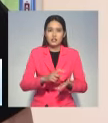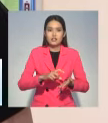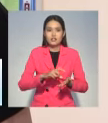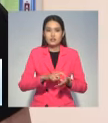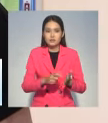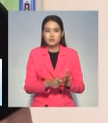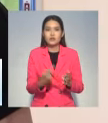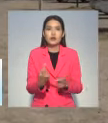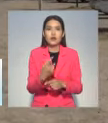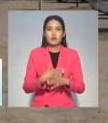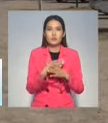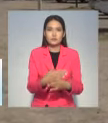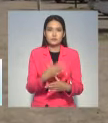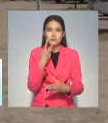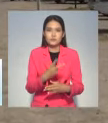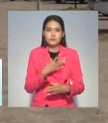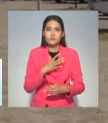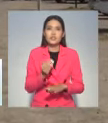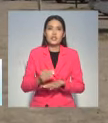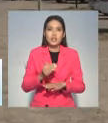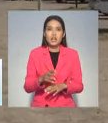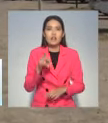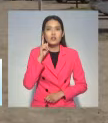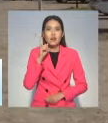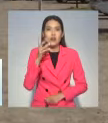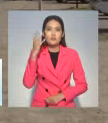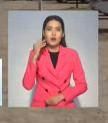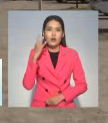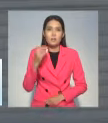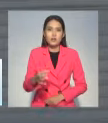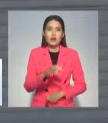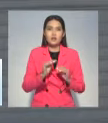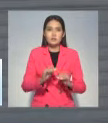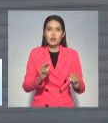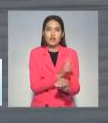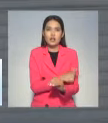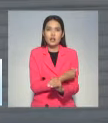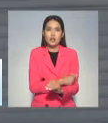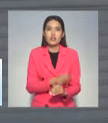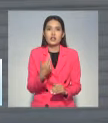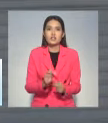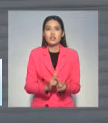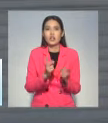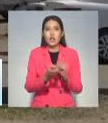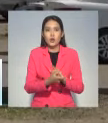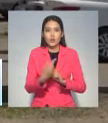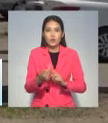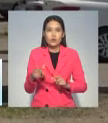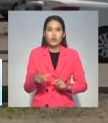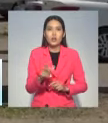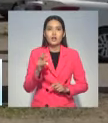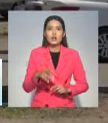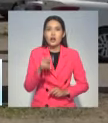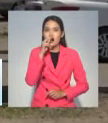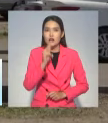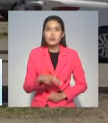науқасқа алғашқы көмек көрсеттік. Кейін жасөспірім Алматы аумақтық балалар клиникалық ауруханасына ауыстырылды. Жол апатына кінәлі